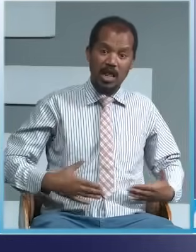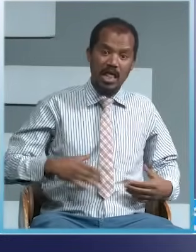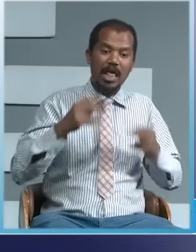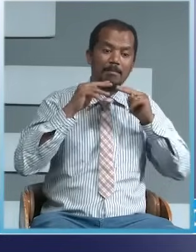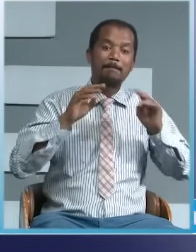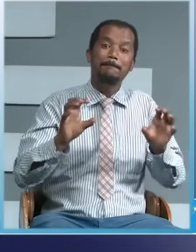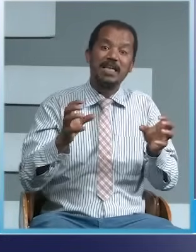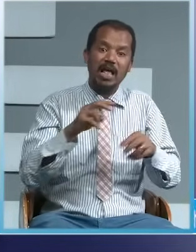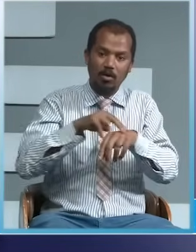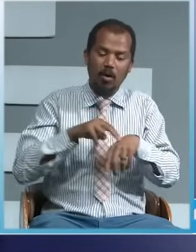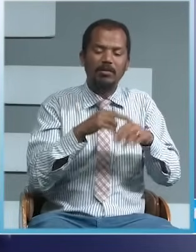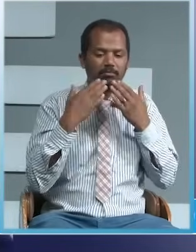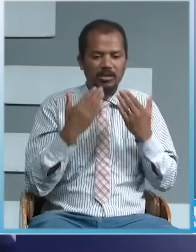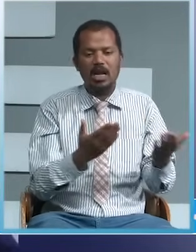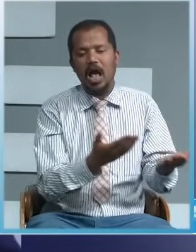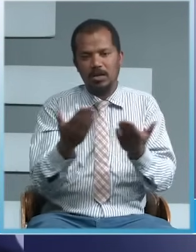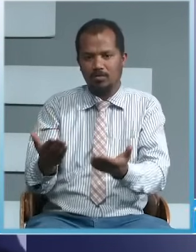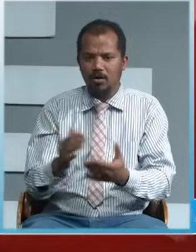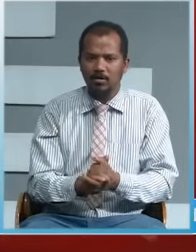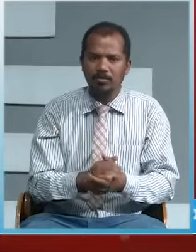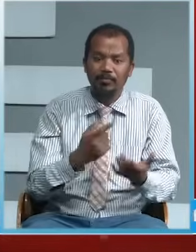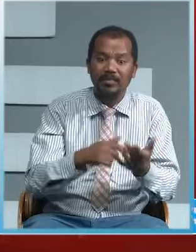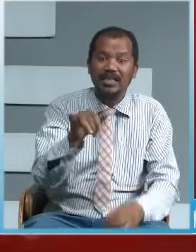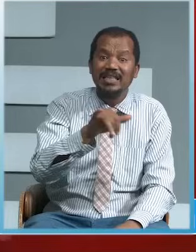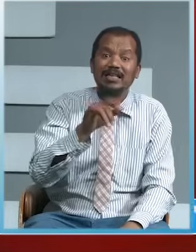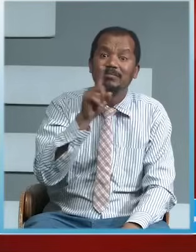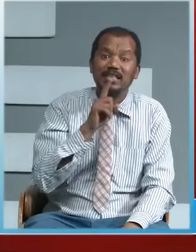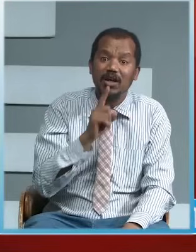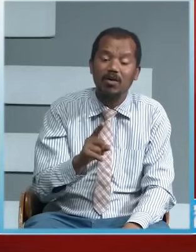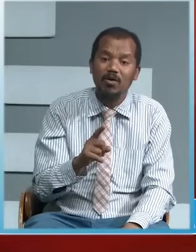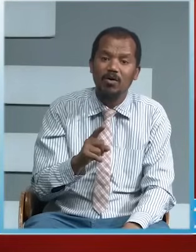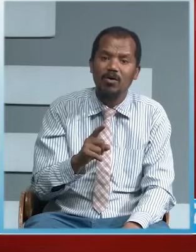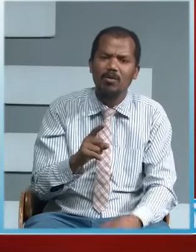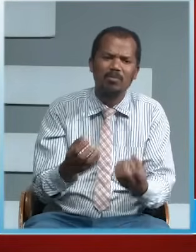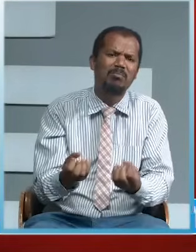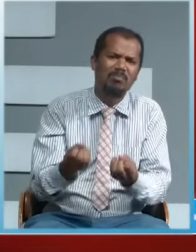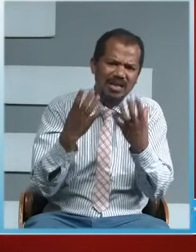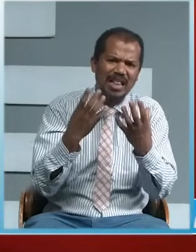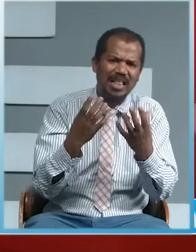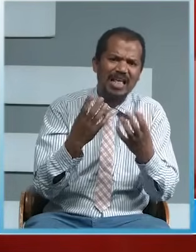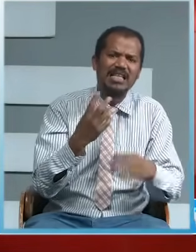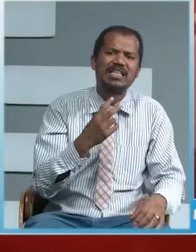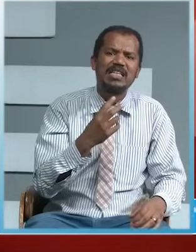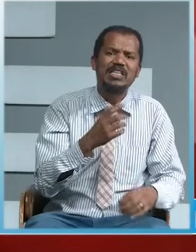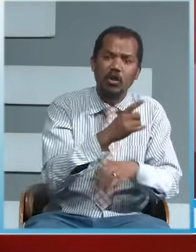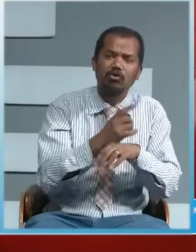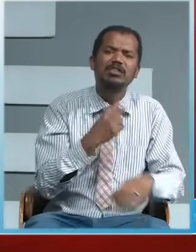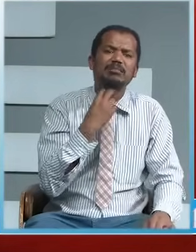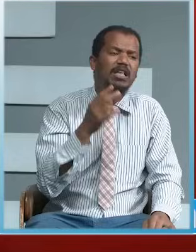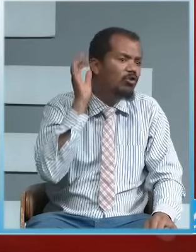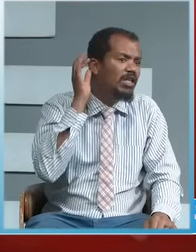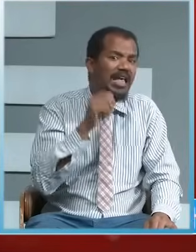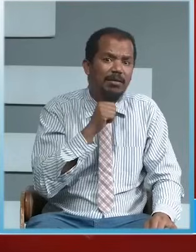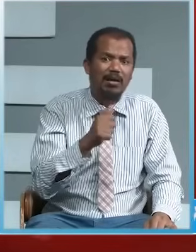አካላትና የሚዲያ ተቋማት ምስጋናቸውን አቀርበዋል። እንደዚህ አይነት ነገር ምንድነው በርካታ ዜጎች ድምጻቸው ሳይሰማ